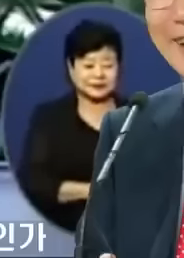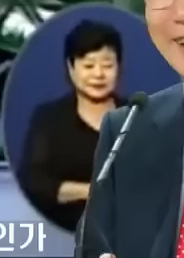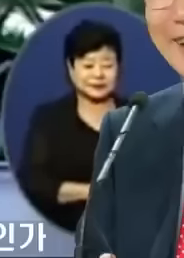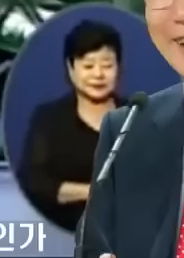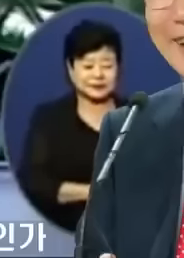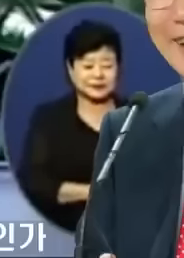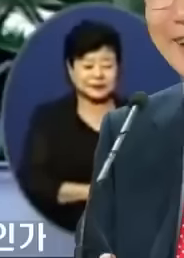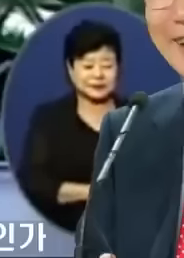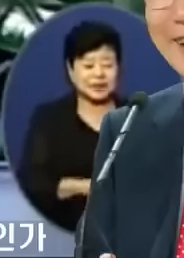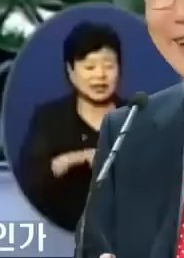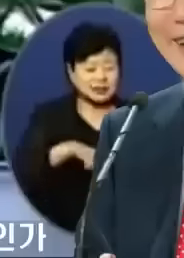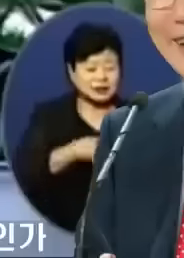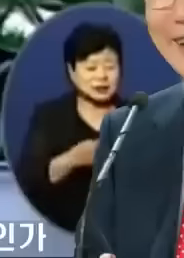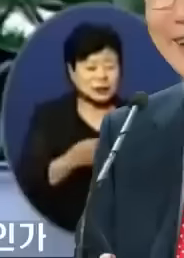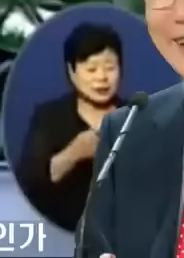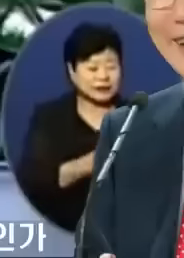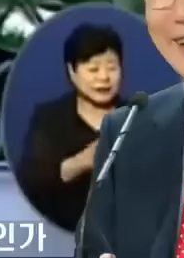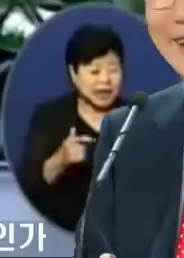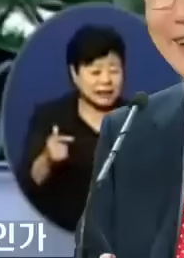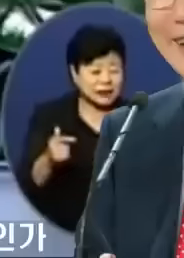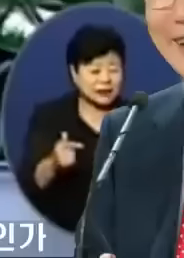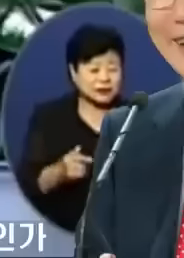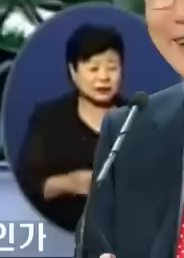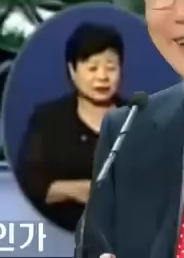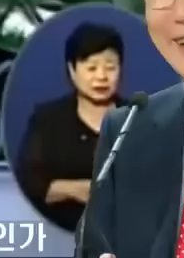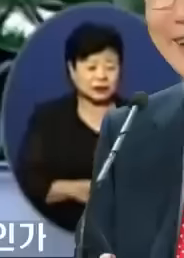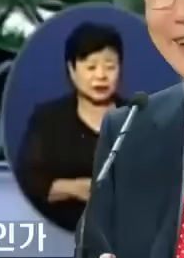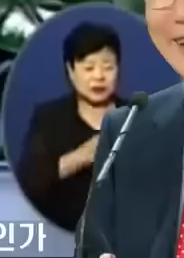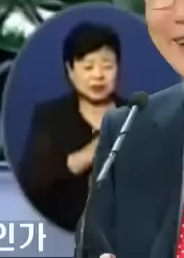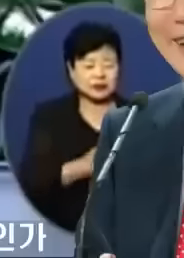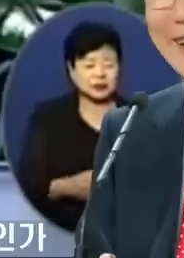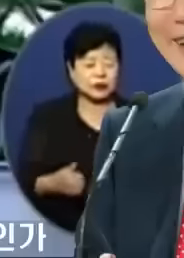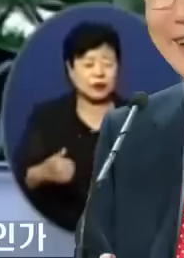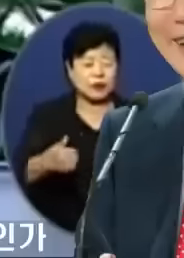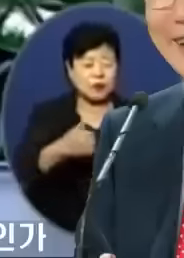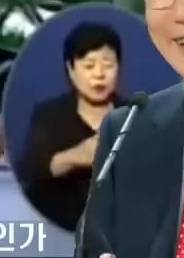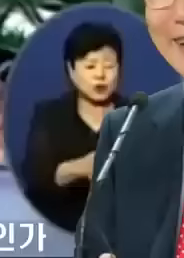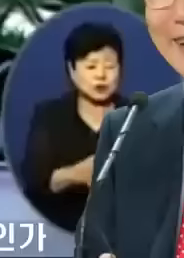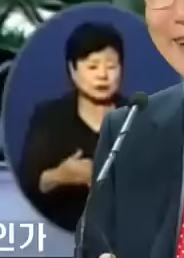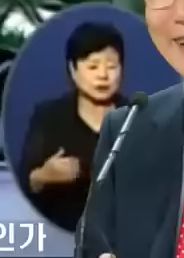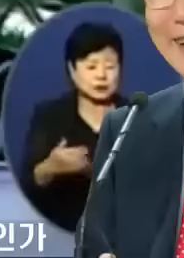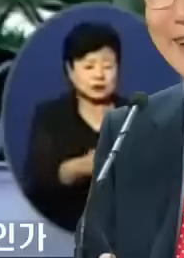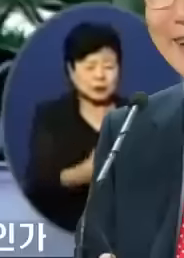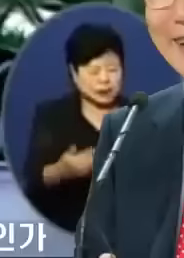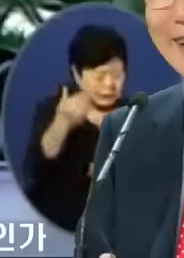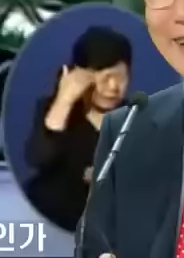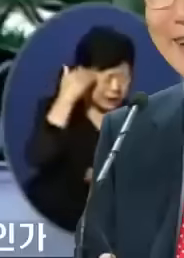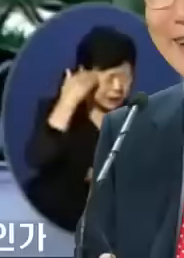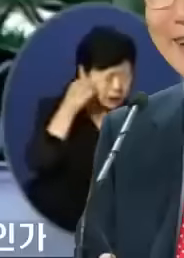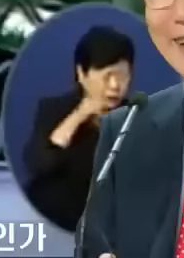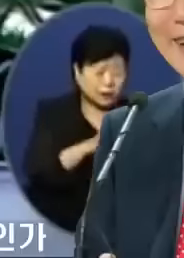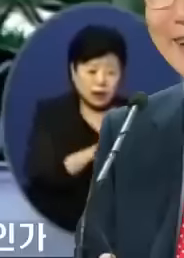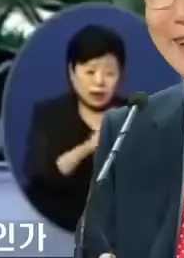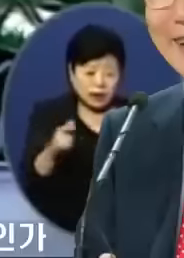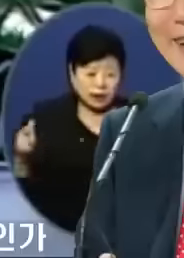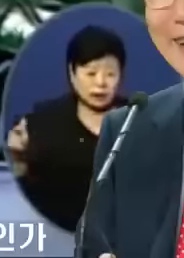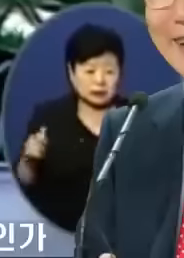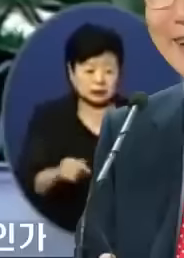면역을 스스로 맞는 것이 아니기 때문에 면역이신 그리스도를 모시고 있으면 사방으로 우겨쌈을 당하여도 안 사여지는